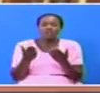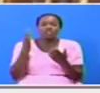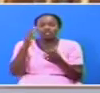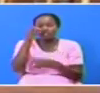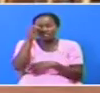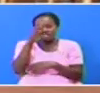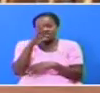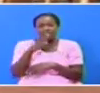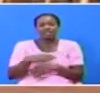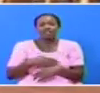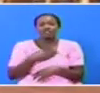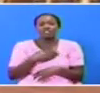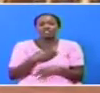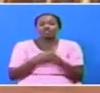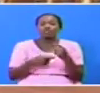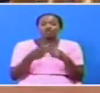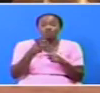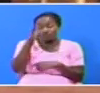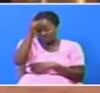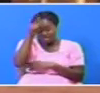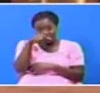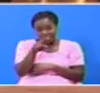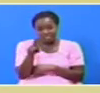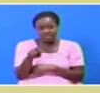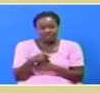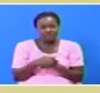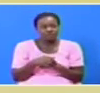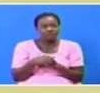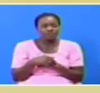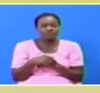watu wageni wanaozuru mitaa yao.